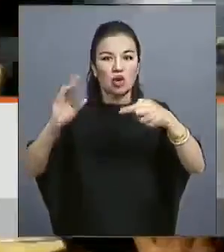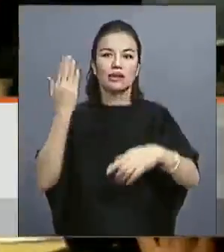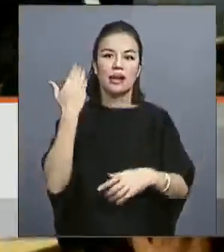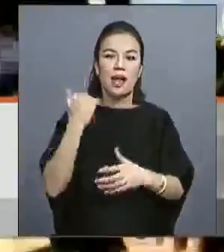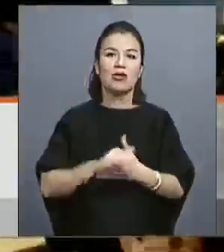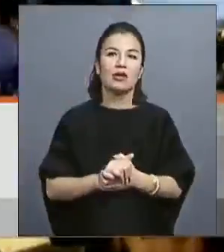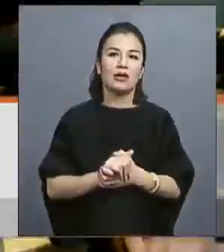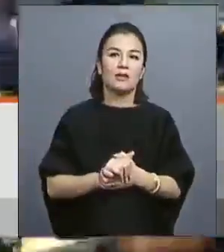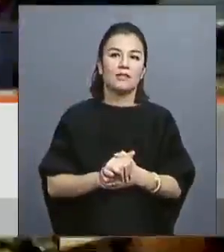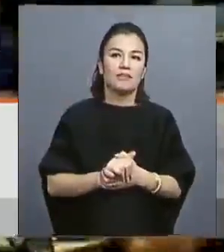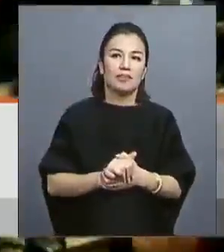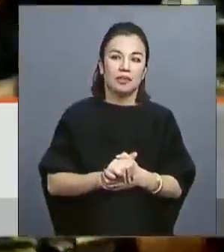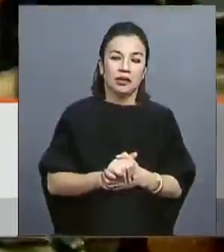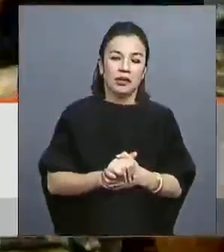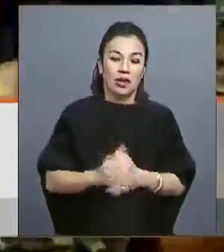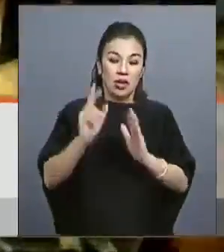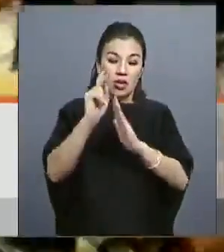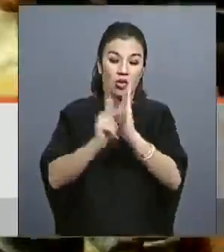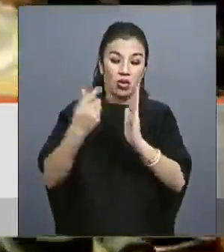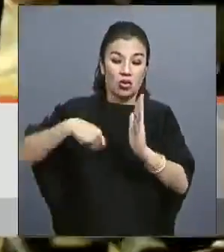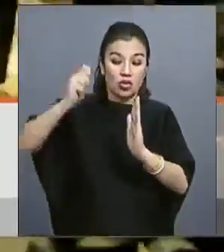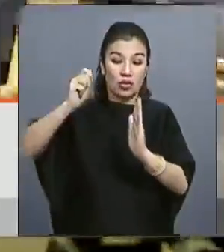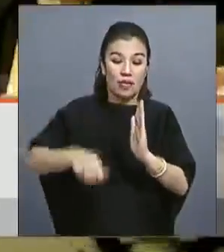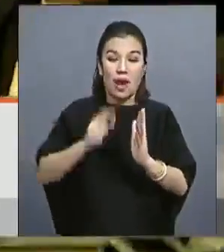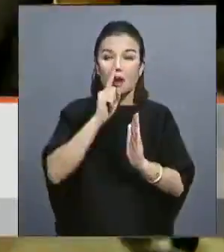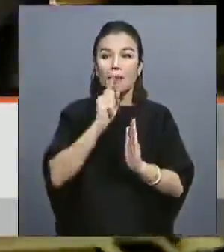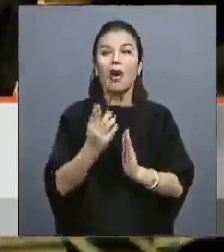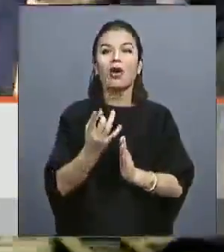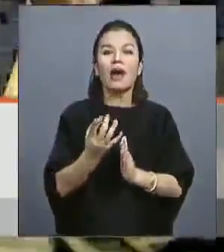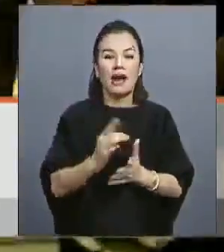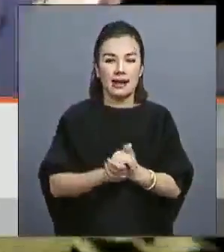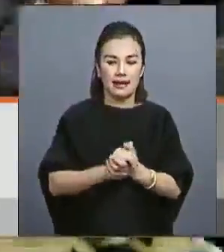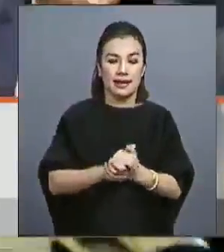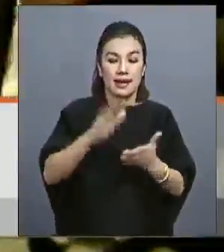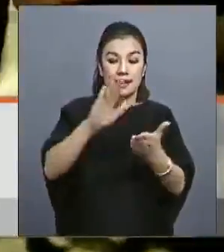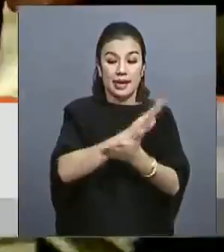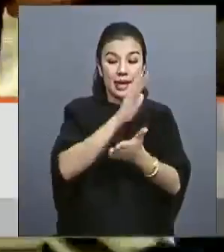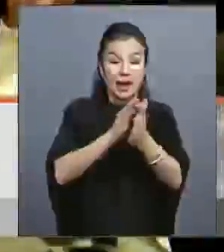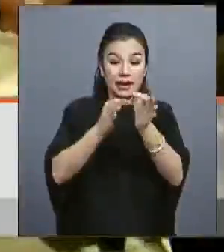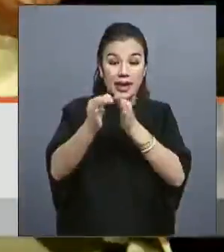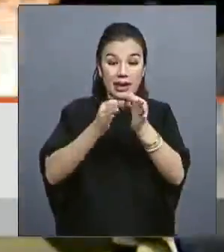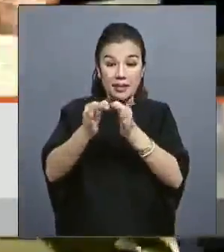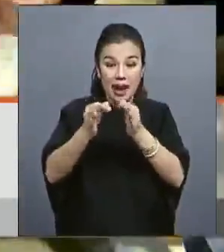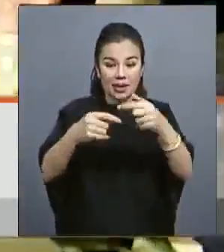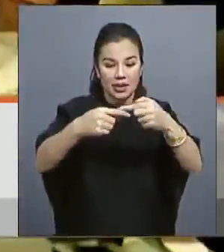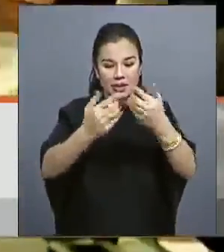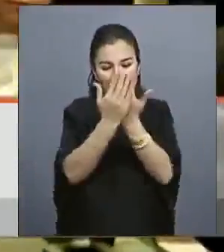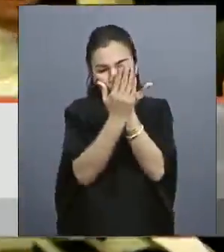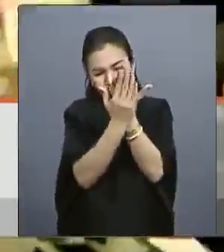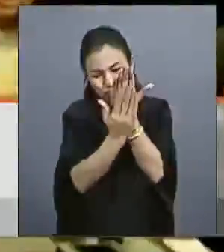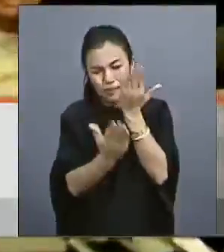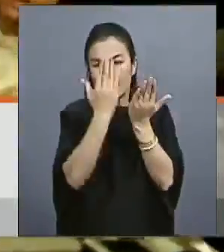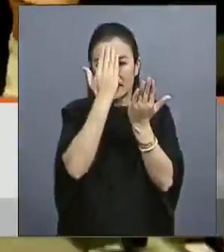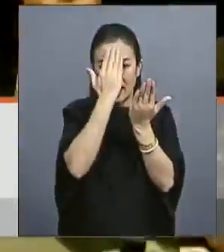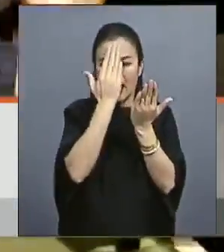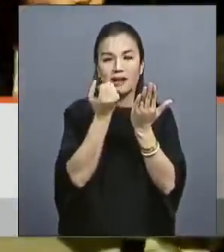ทนายความผู้ได้รับมอบหมายจากพรรคไทยรักษาชาติเปิดเผยว่าเอกสารคำชี้แจงมีความยาว 15หน้ากระดาษแก้ข้อกล่าว